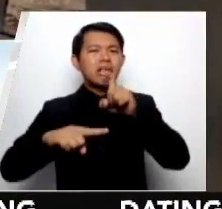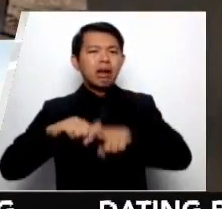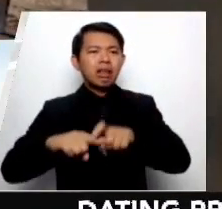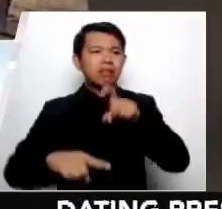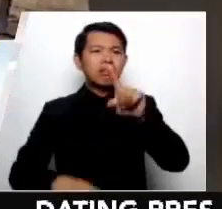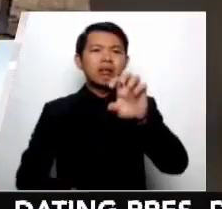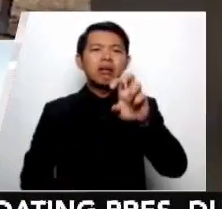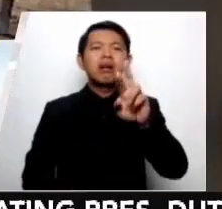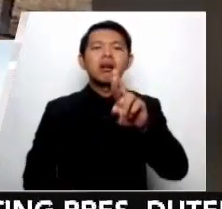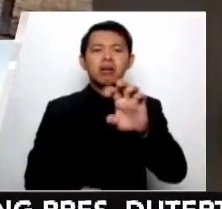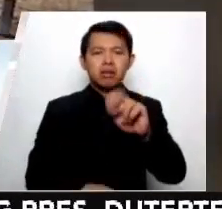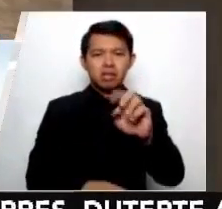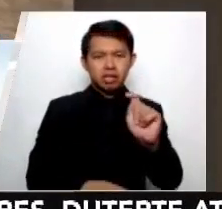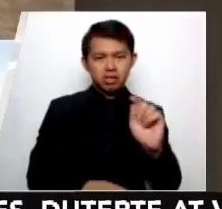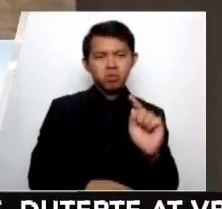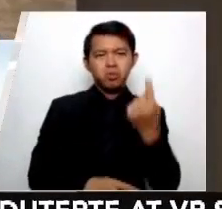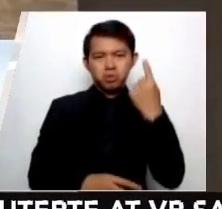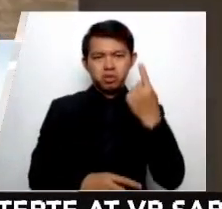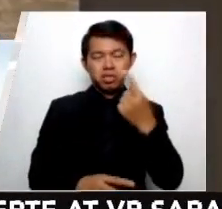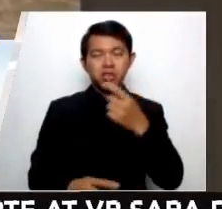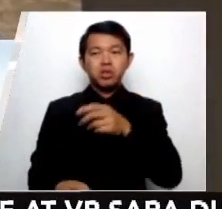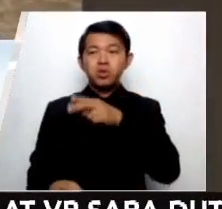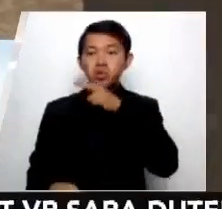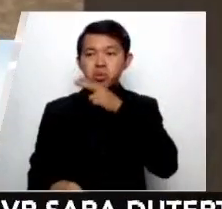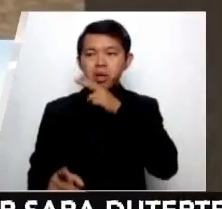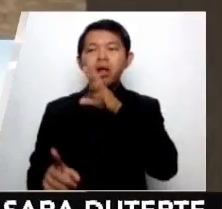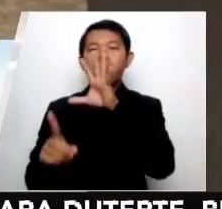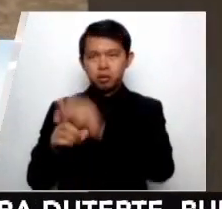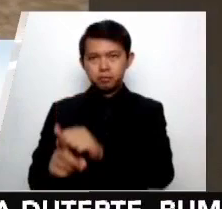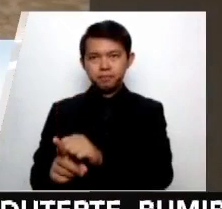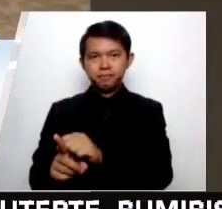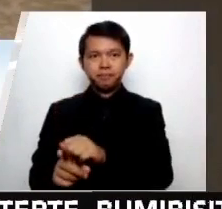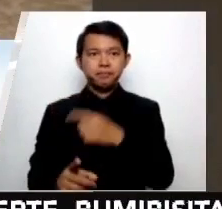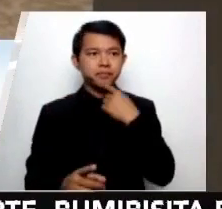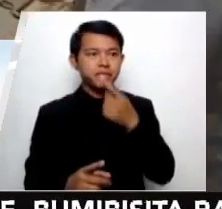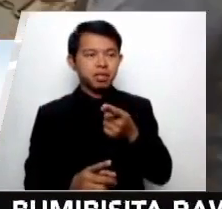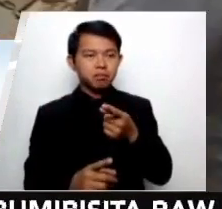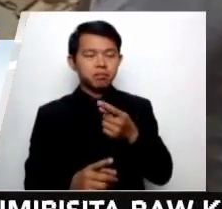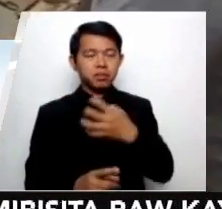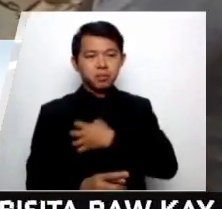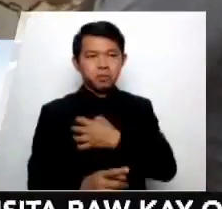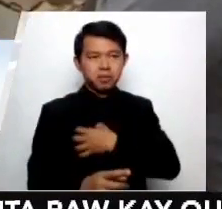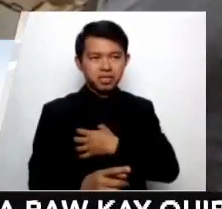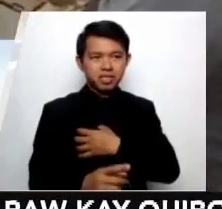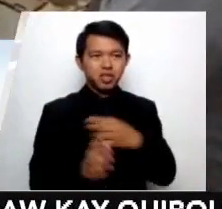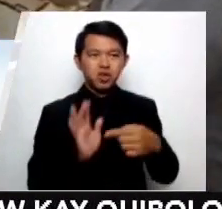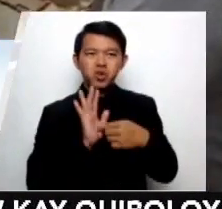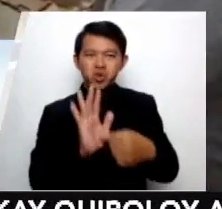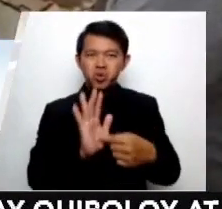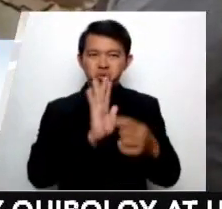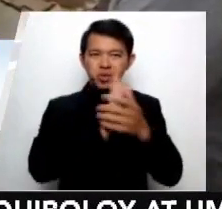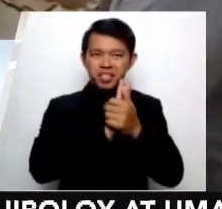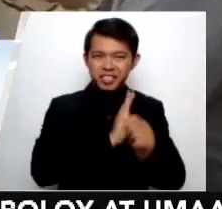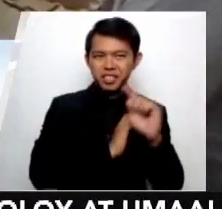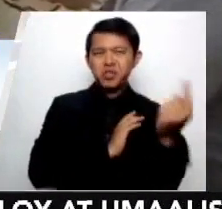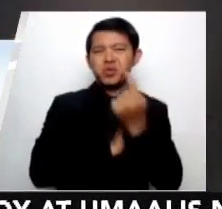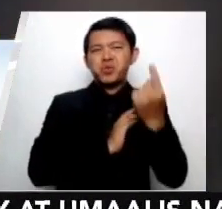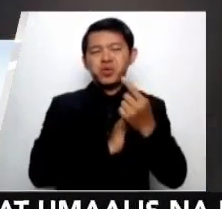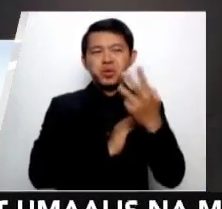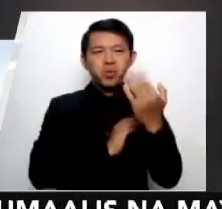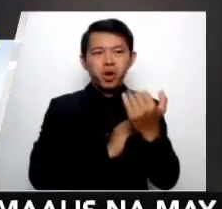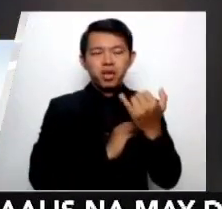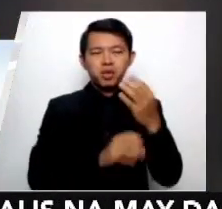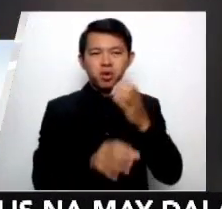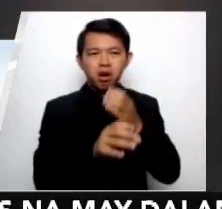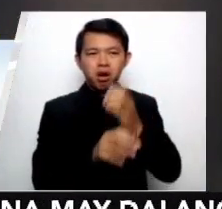ang suspect. Kwento niya sa mga pulis, nagpasikat lang siya kaya siya nagdi-drifting. Nag-public apology na ang